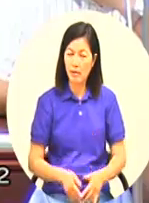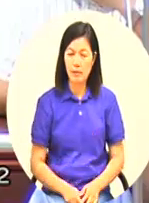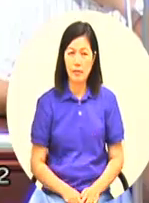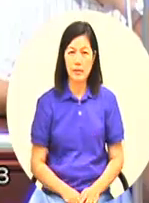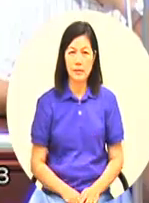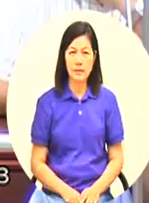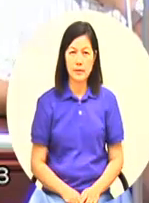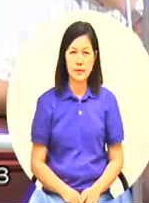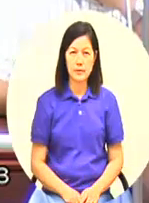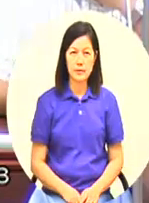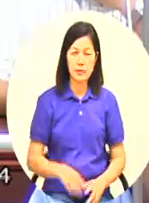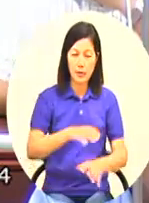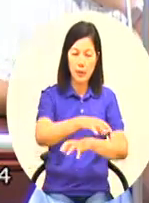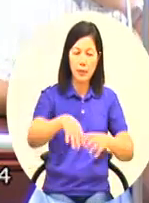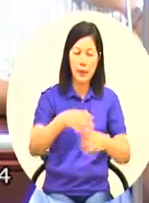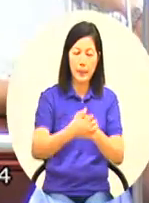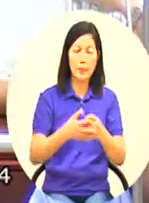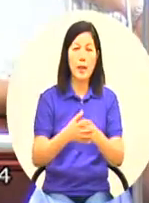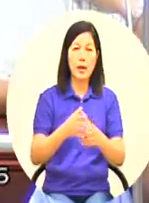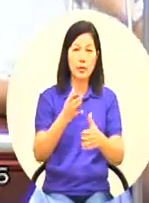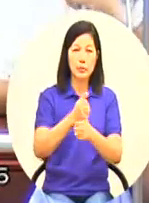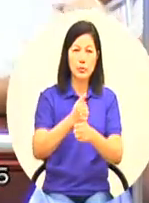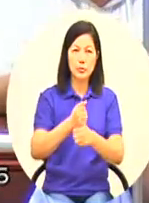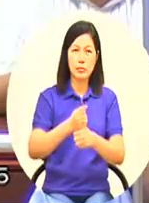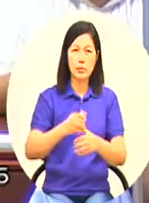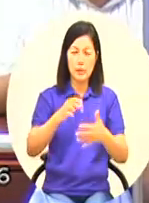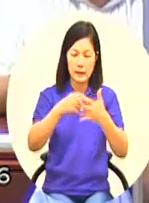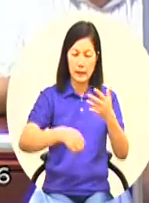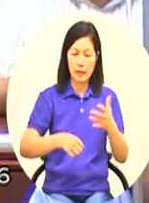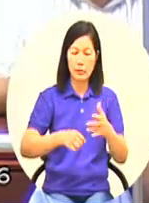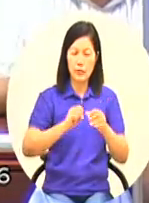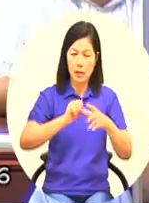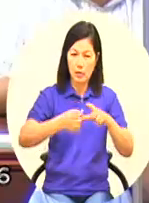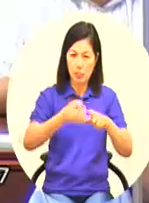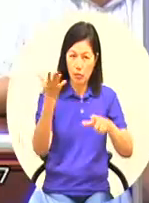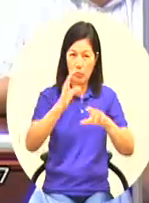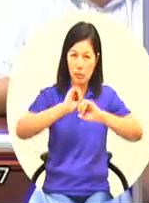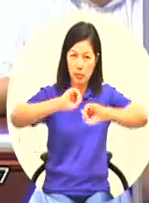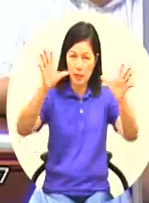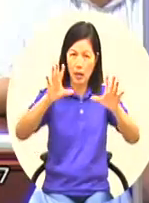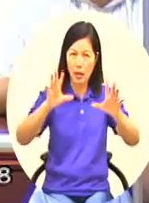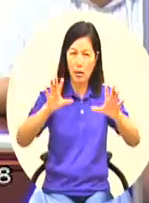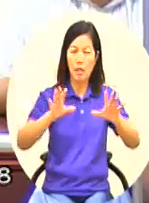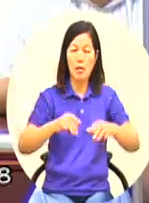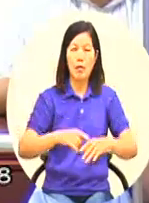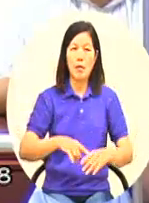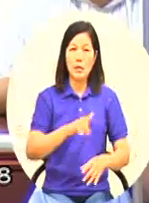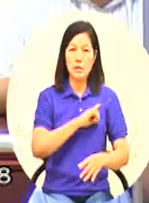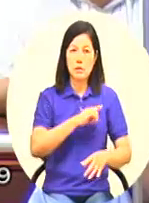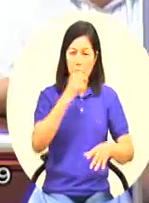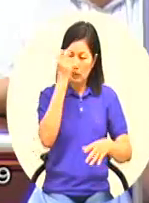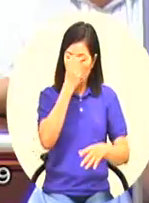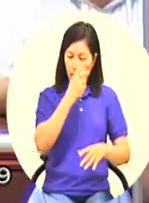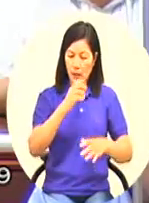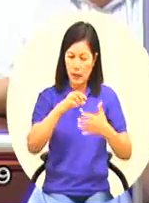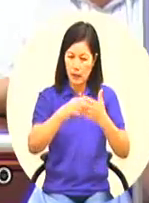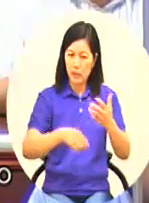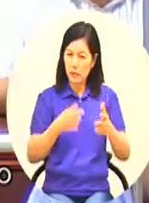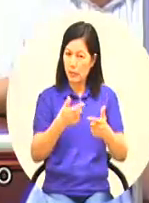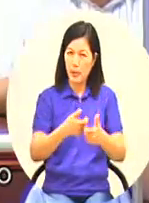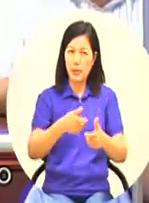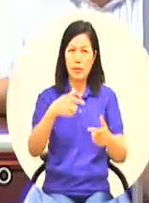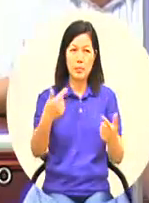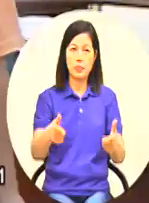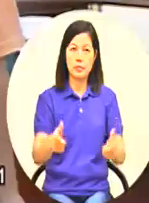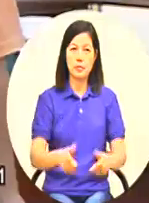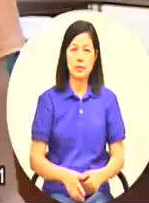用环保署公告的法令就会当来申请啊，伊不是用安的自治条例。 无唔对啦，但是即摆就是